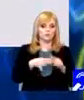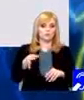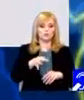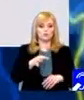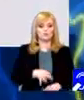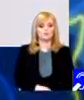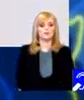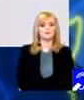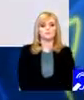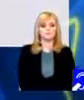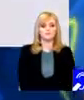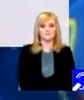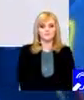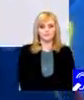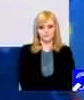de 29 de bani.